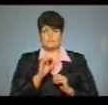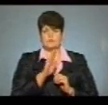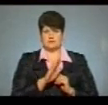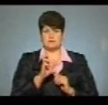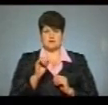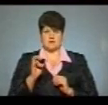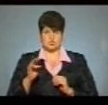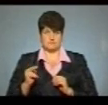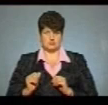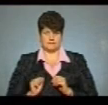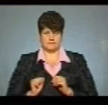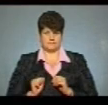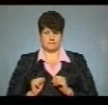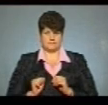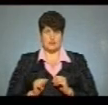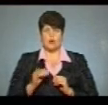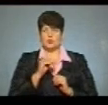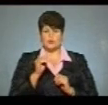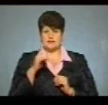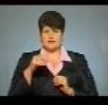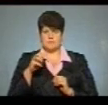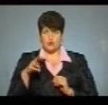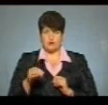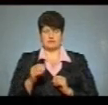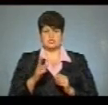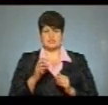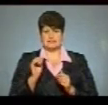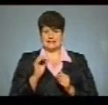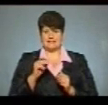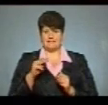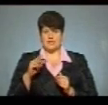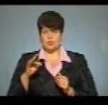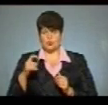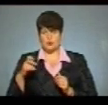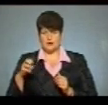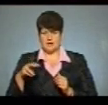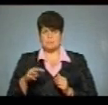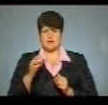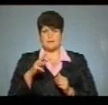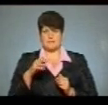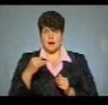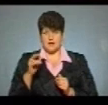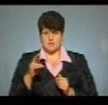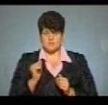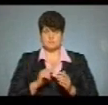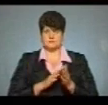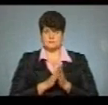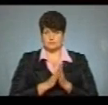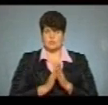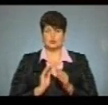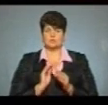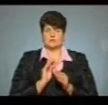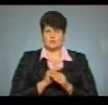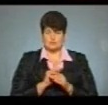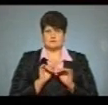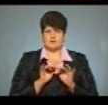Біляшевича. Юрій Демкович, Володимир Твердохліб та Максим Майка наполягали на долученні до матеріалів справи додаткових доказів